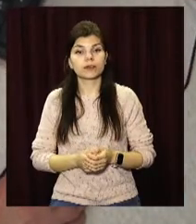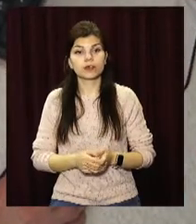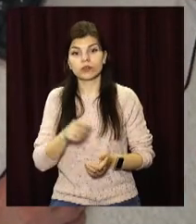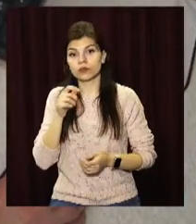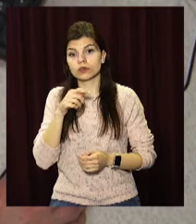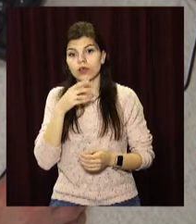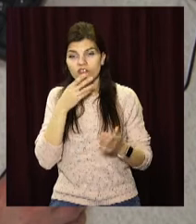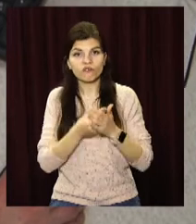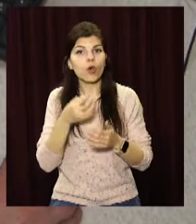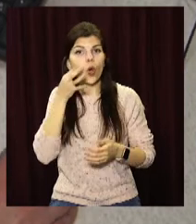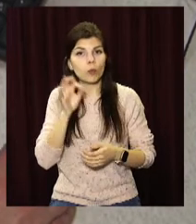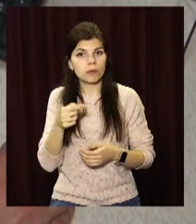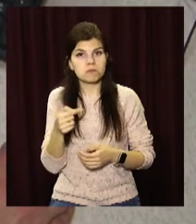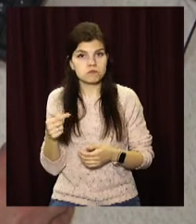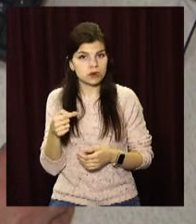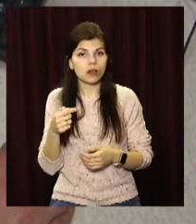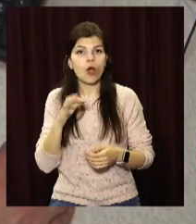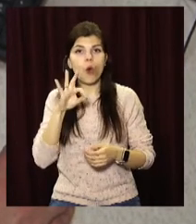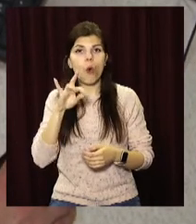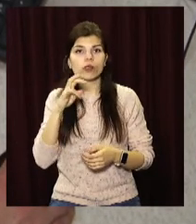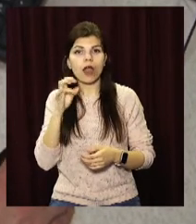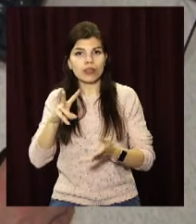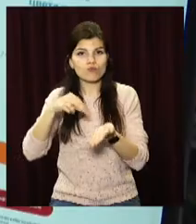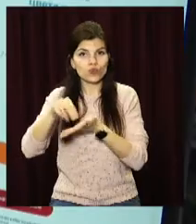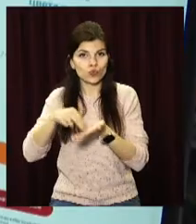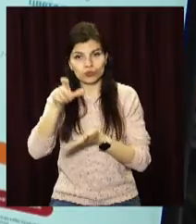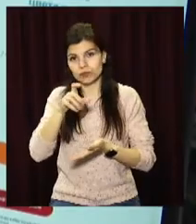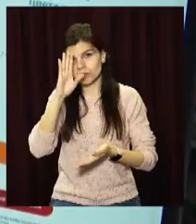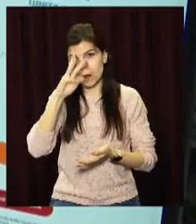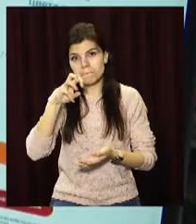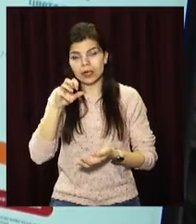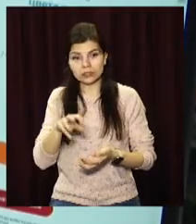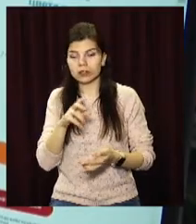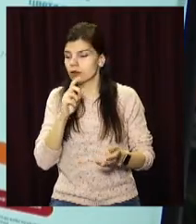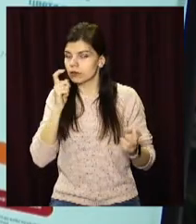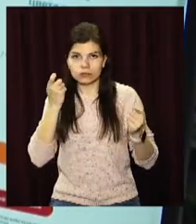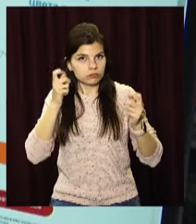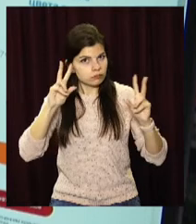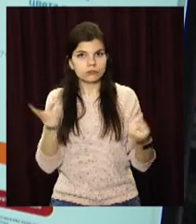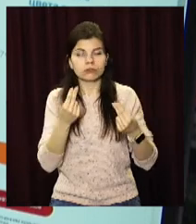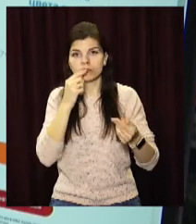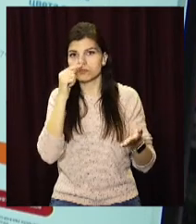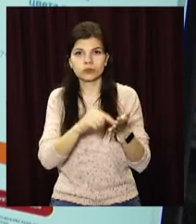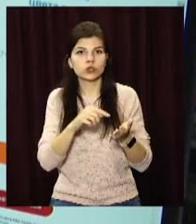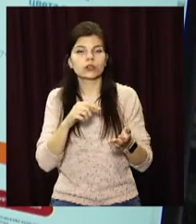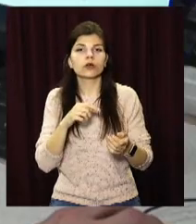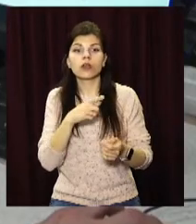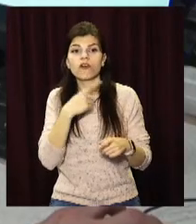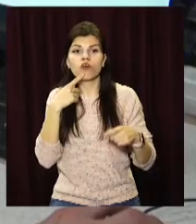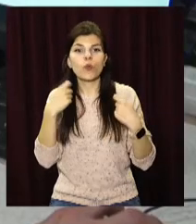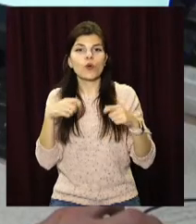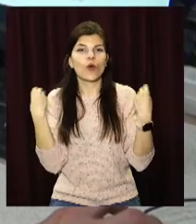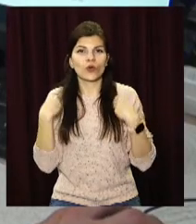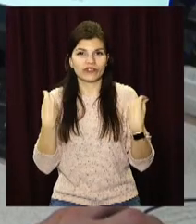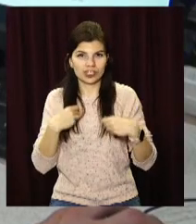Власним негативним досвідом онлайн-покупок поділився дніпрянин Максим. Хлопець ледь не став жертвою шахраїв. Розповідає, продавав речі на